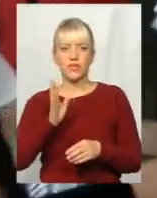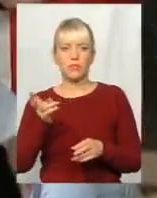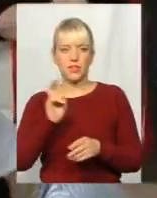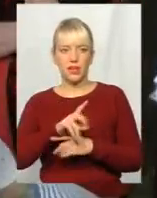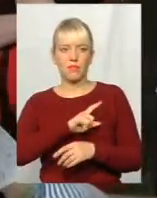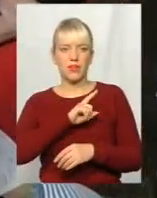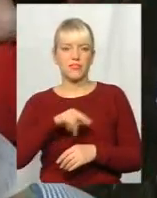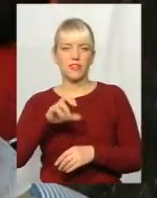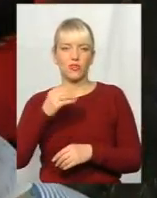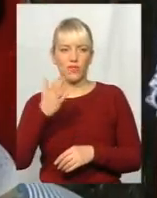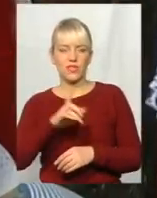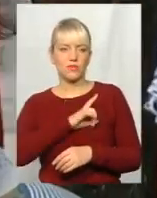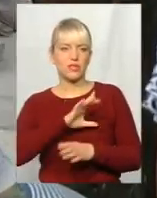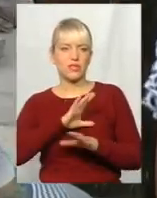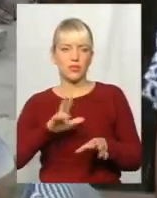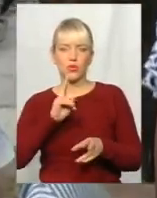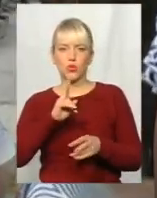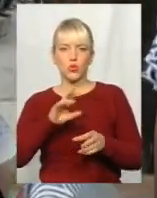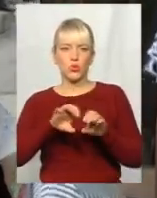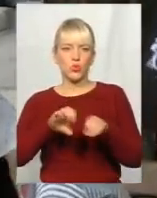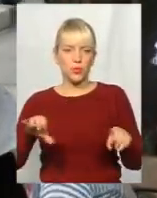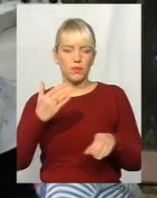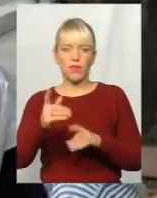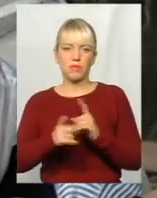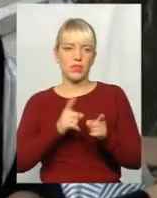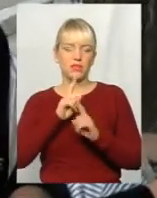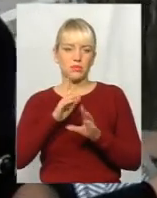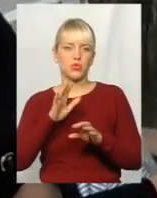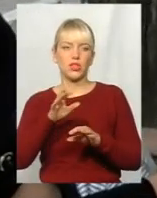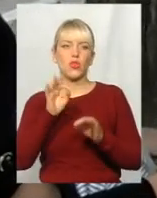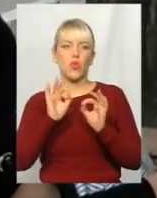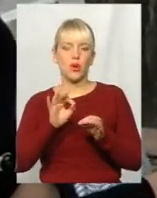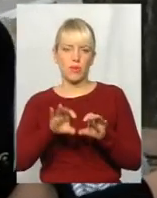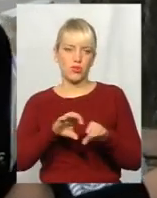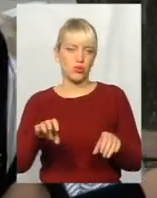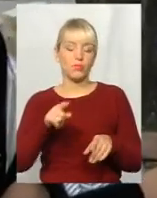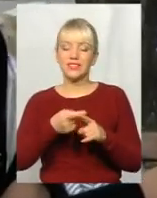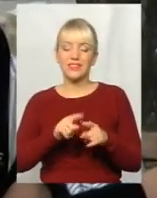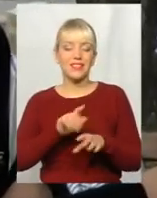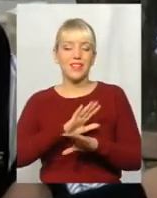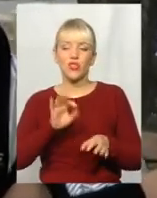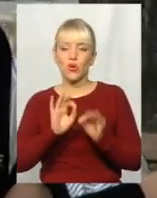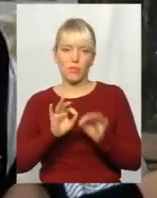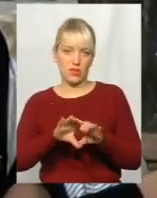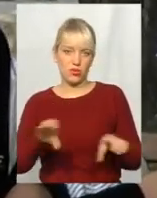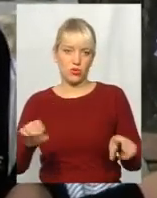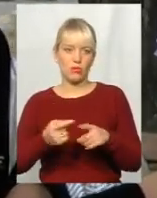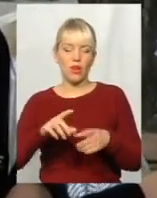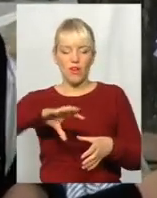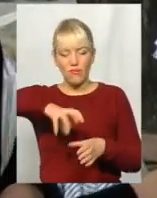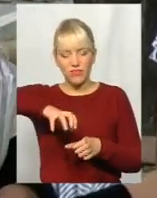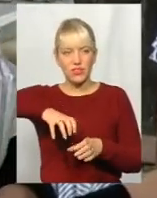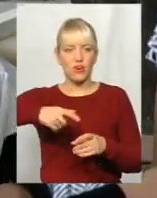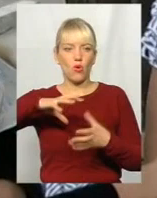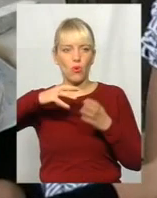мастера не було. Но труби вам ніхто міняти поки що не буде, бо вони нормальні. Но труби не нормальні. То, що общий вінтіль, який перекривається в квартирі, я